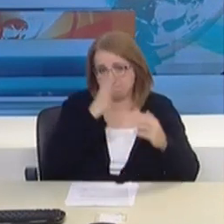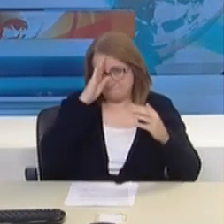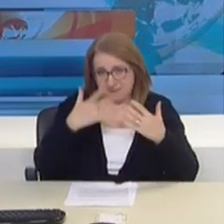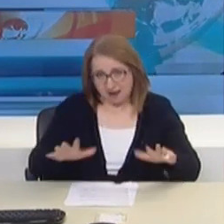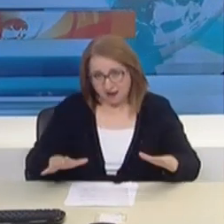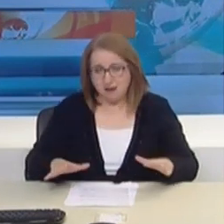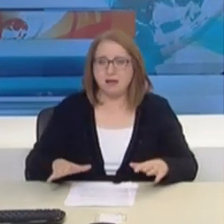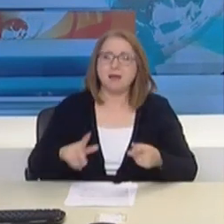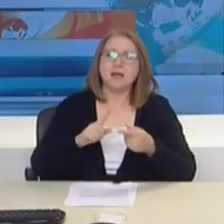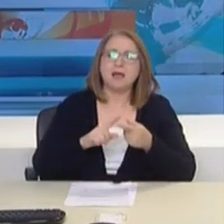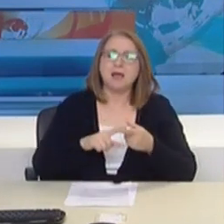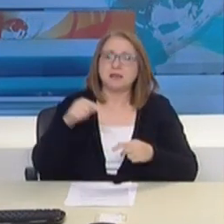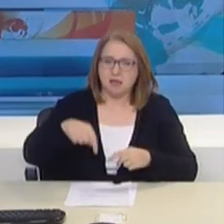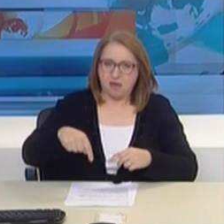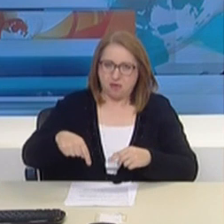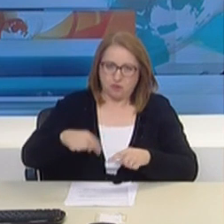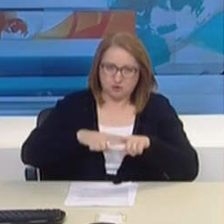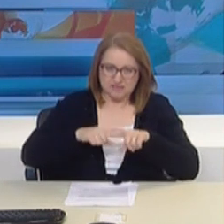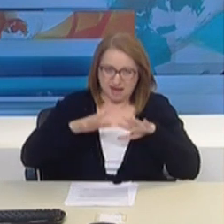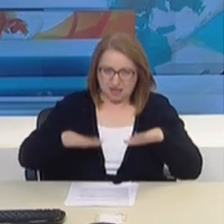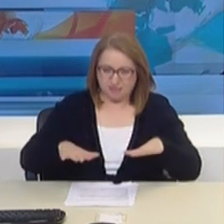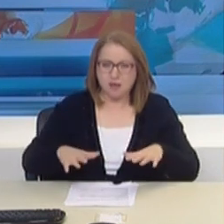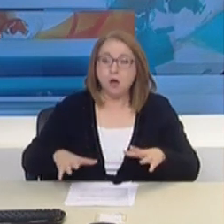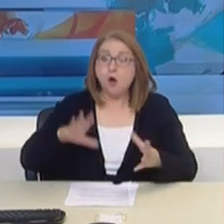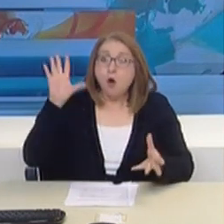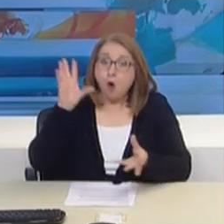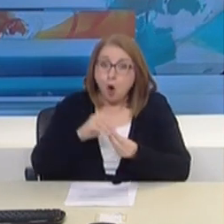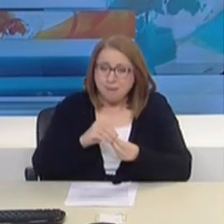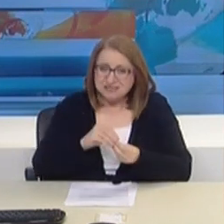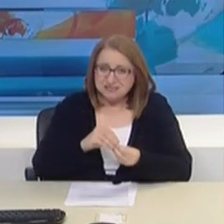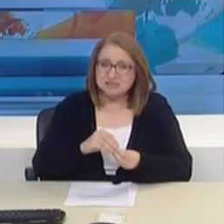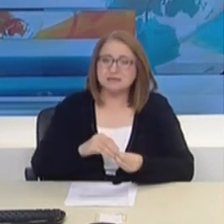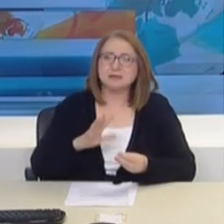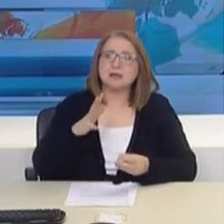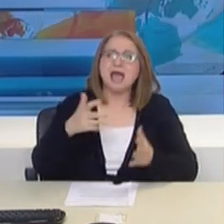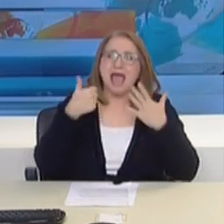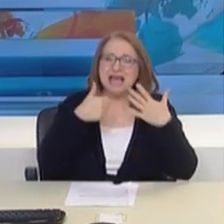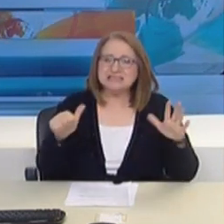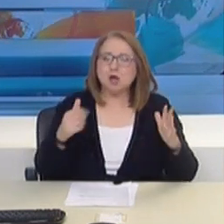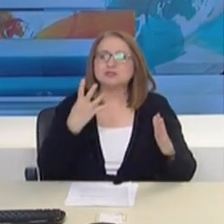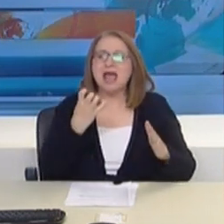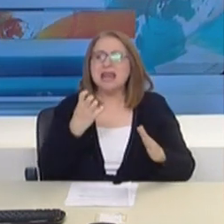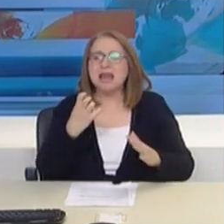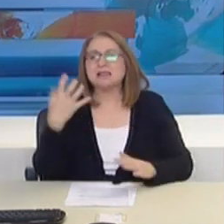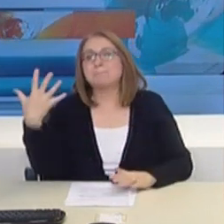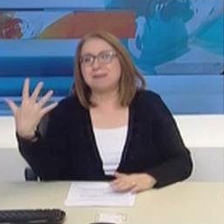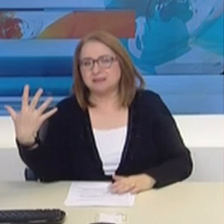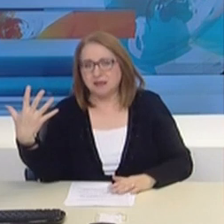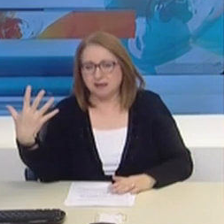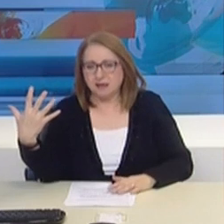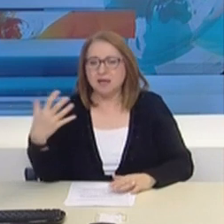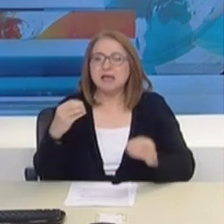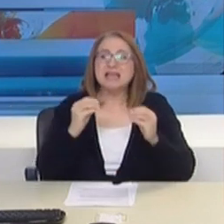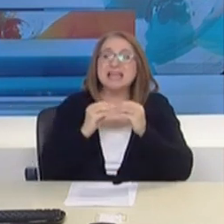SARS στη χώρα μας. Ο συνολικός αριθμός των επιβεβαιωμένων κρούσματων ανέρχεται σε 695 και